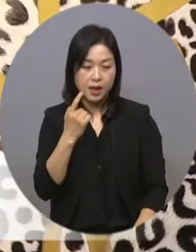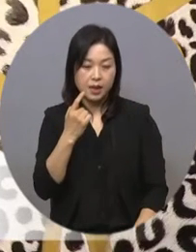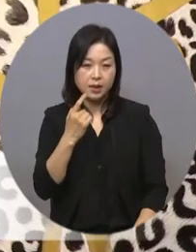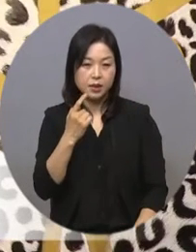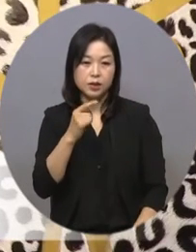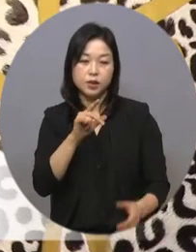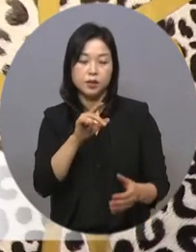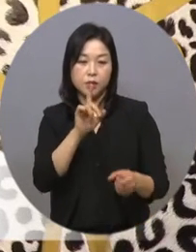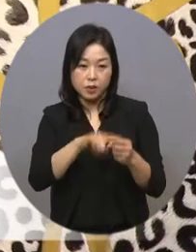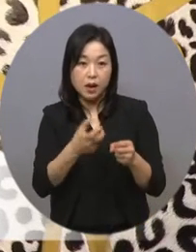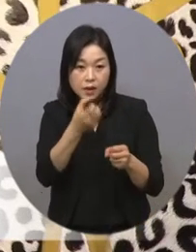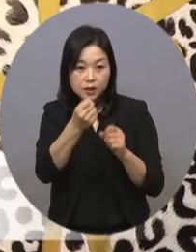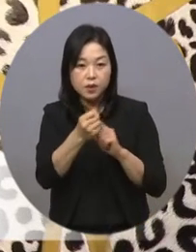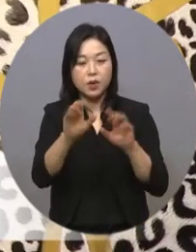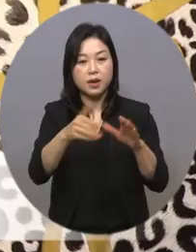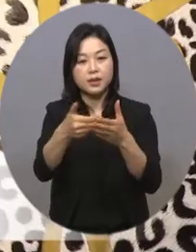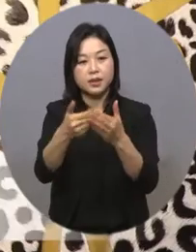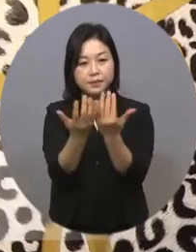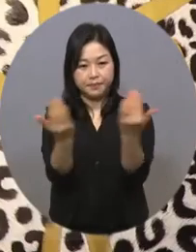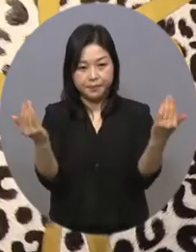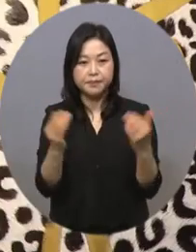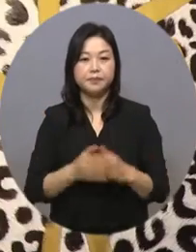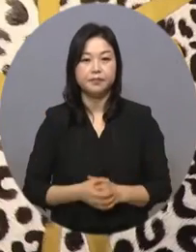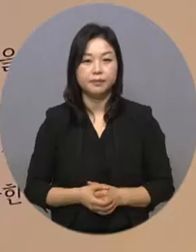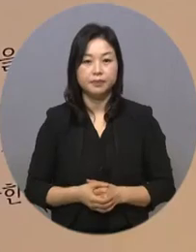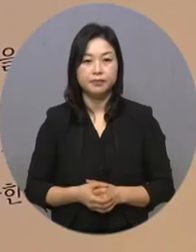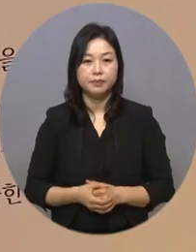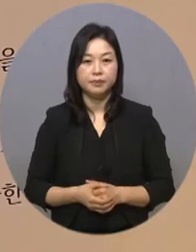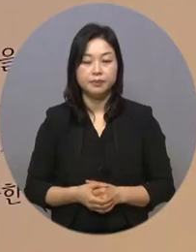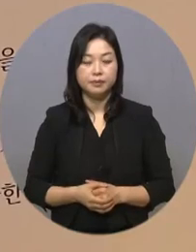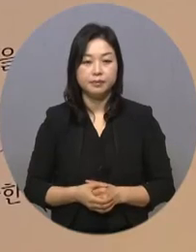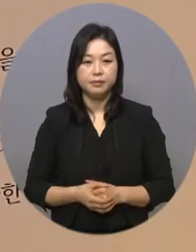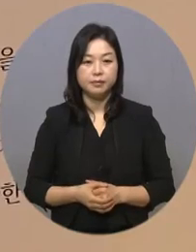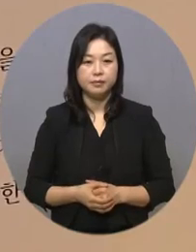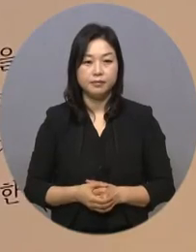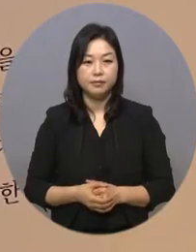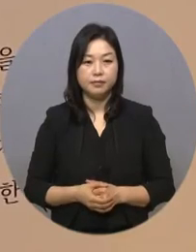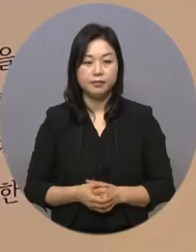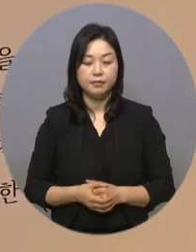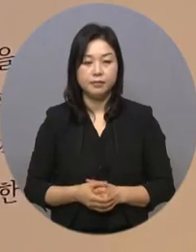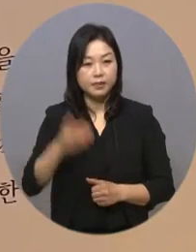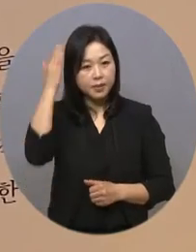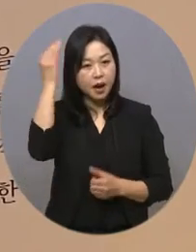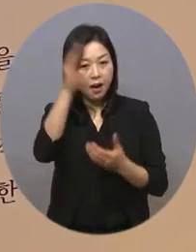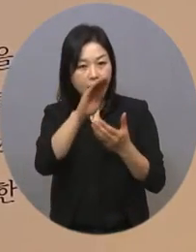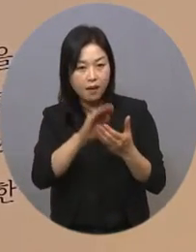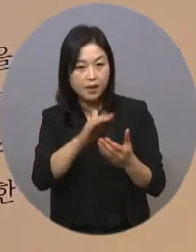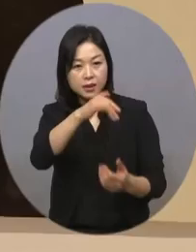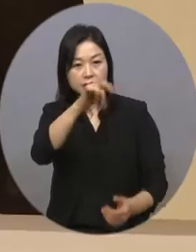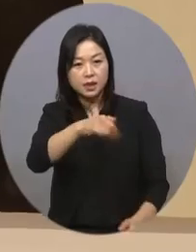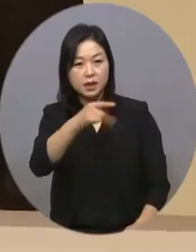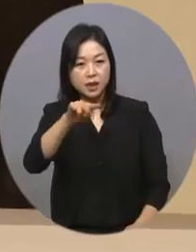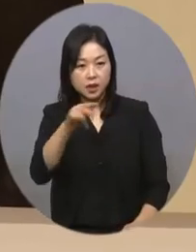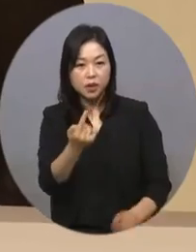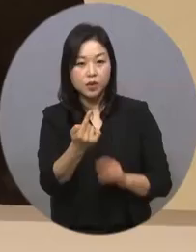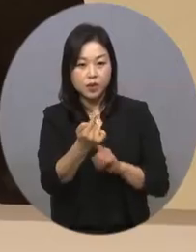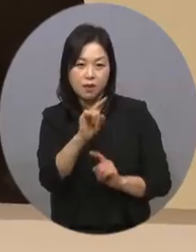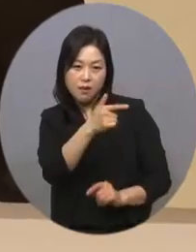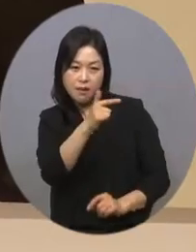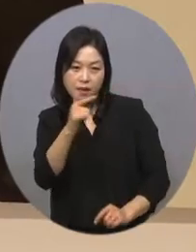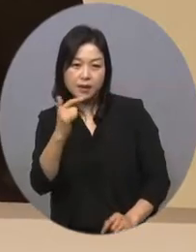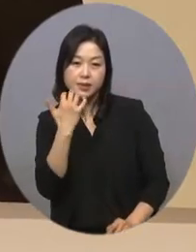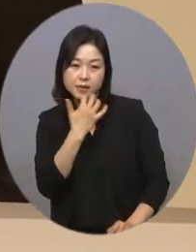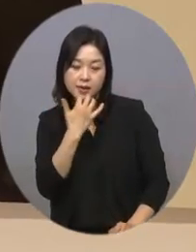의미로 이 전시를 기획하게 되었습니다 수목으로 그린 채 까도 는 화려한 색채와 다양하고